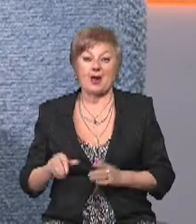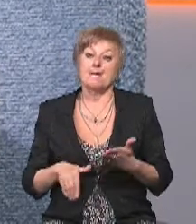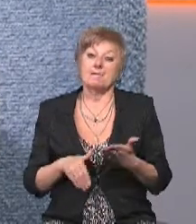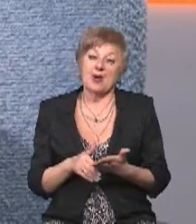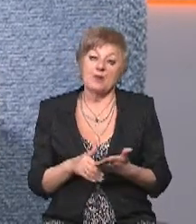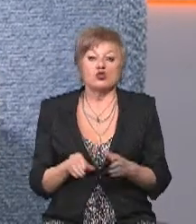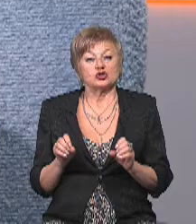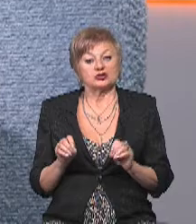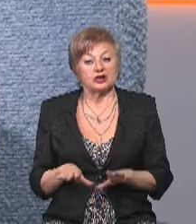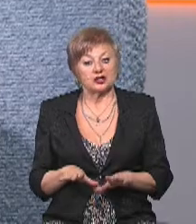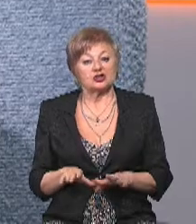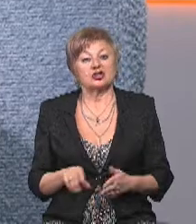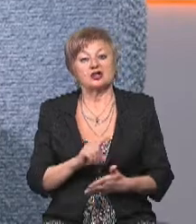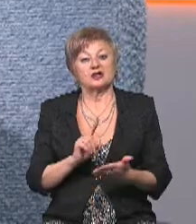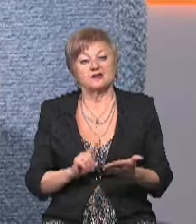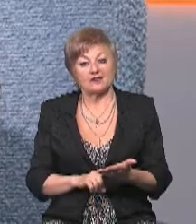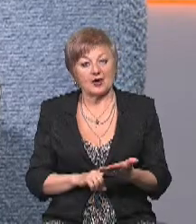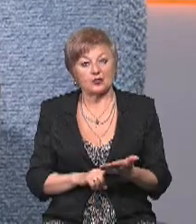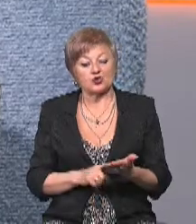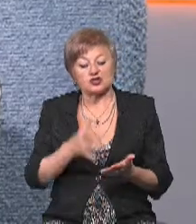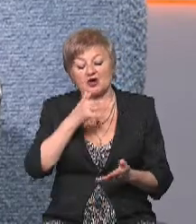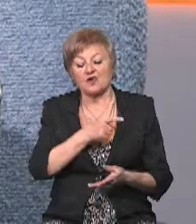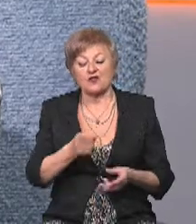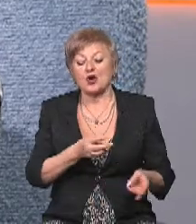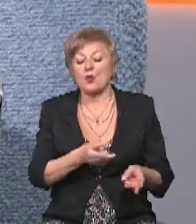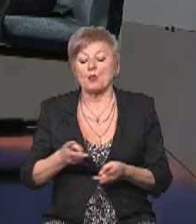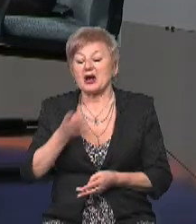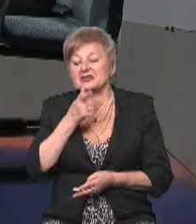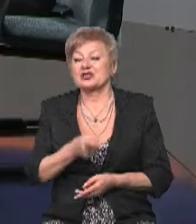вона вирішити питання, принаймні, опалювального сезону?